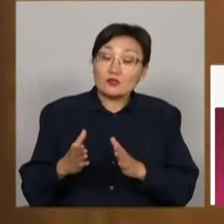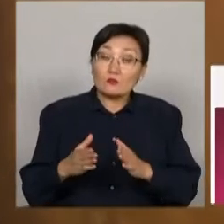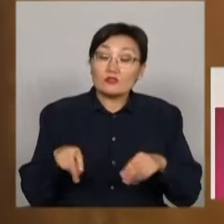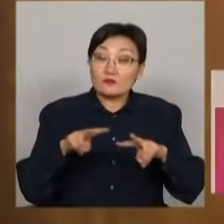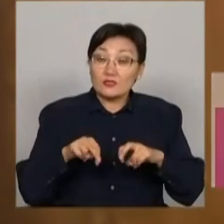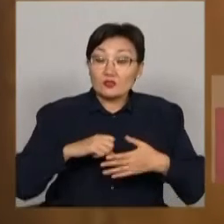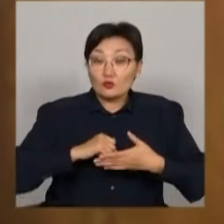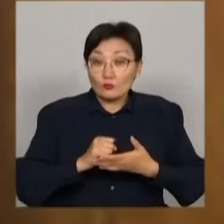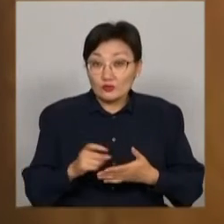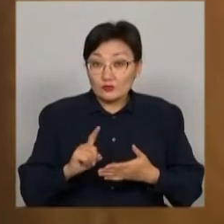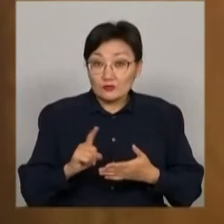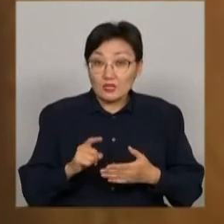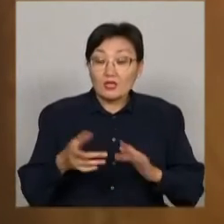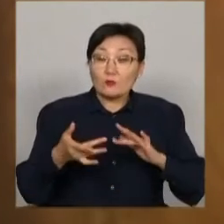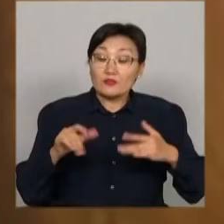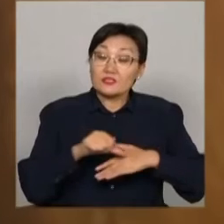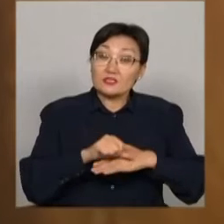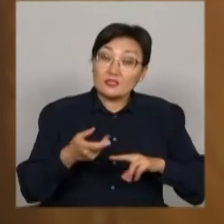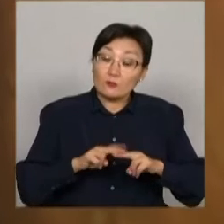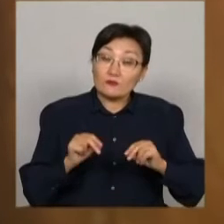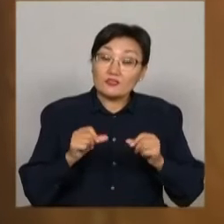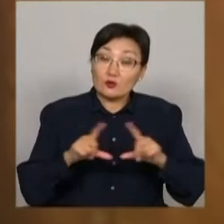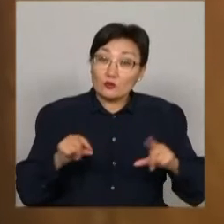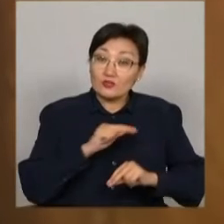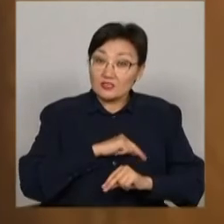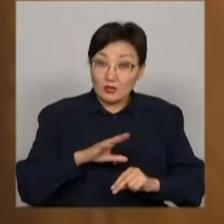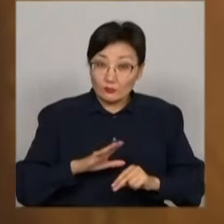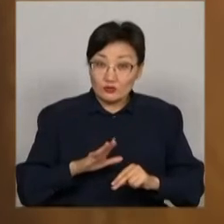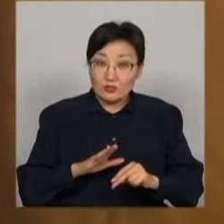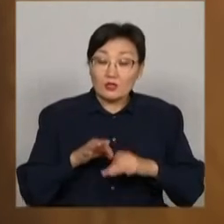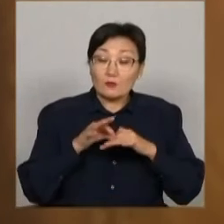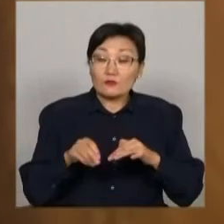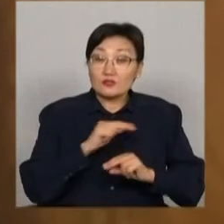мониторинга установлено, что сайт данной финпирамиды не функционирует.